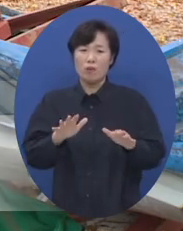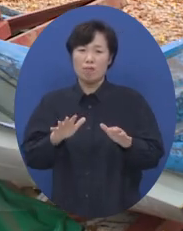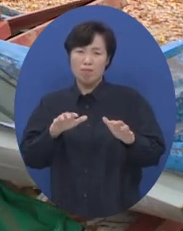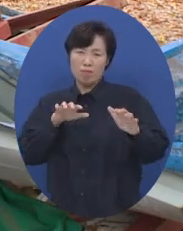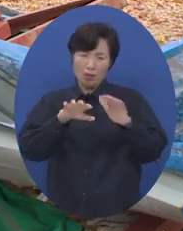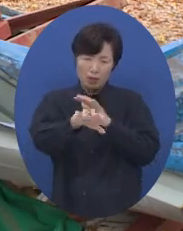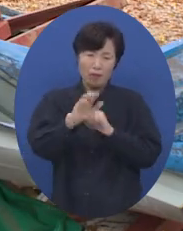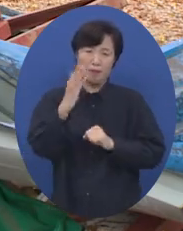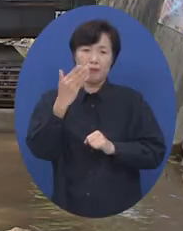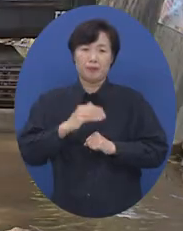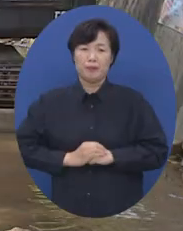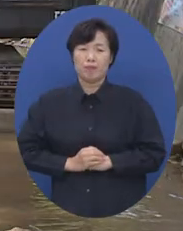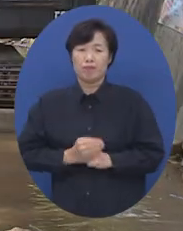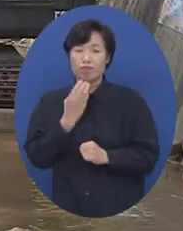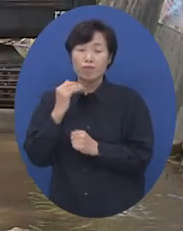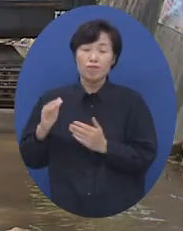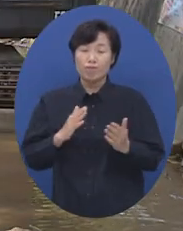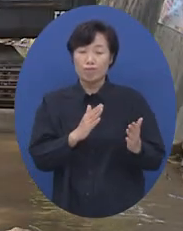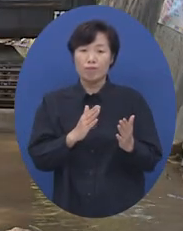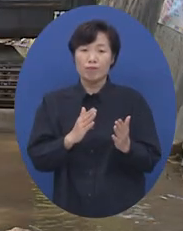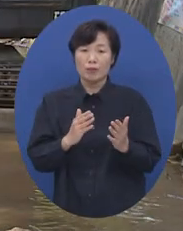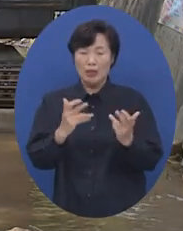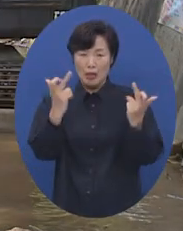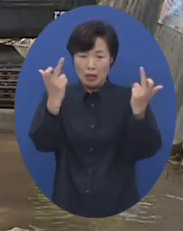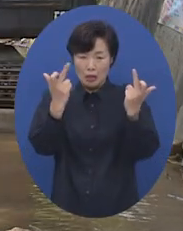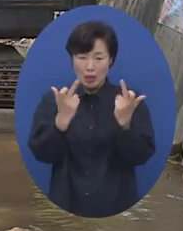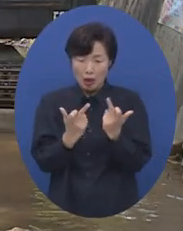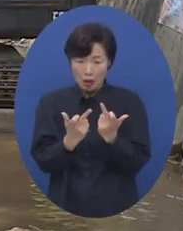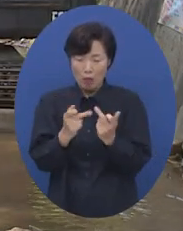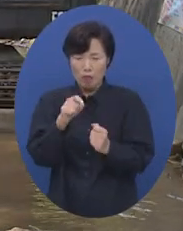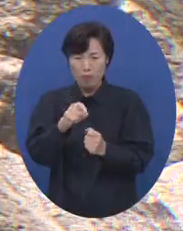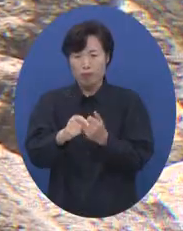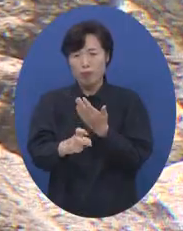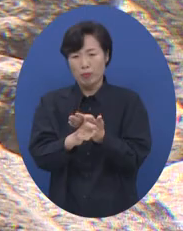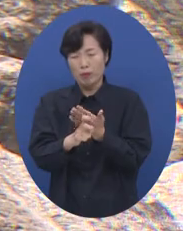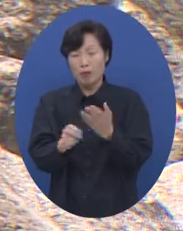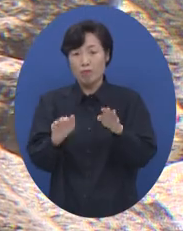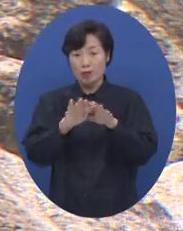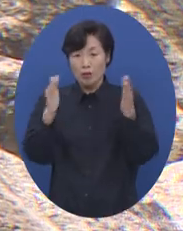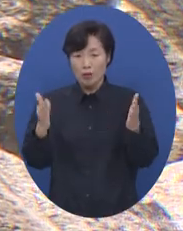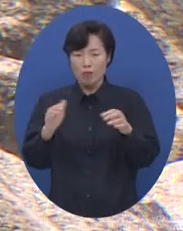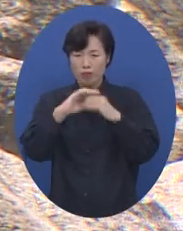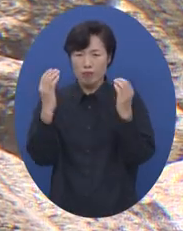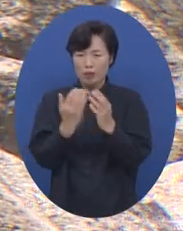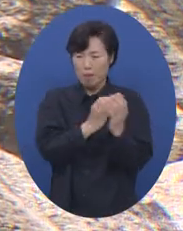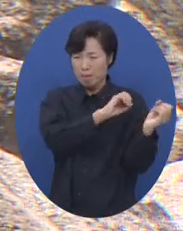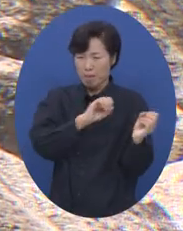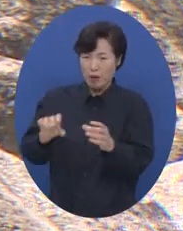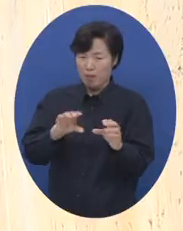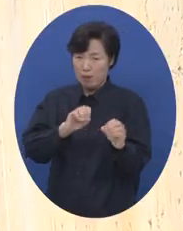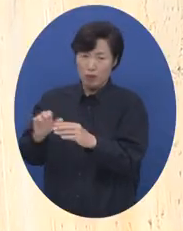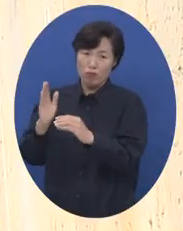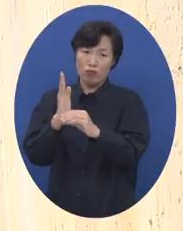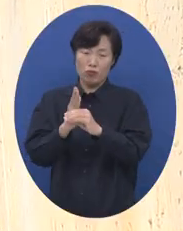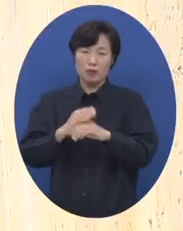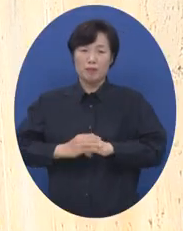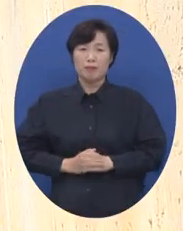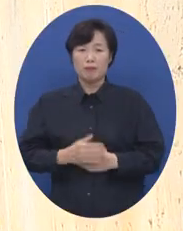집행 하겠어요 경도가 하천의 설치된 불법 시설을 대대적으로 철거하고 있습니다